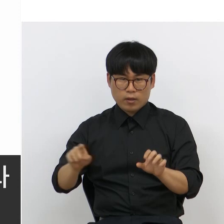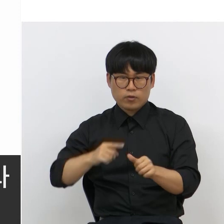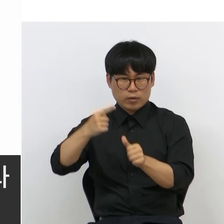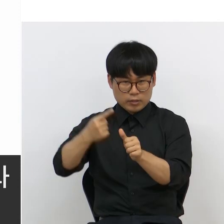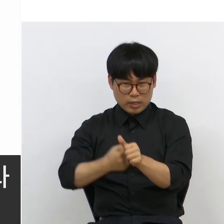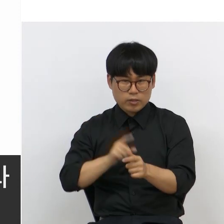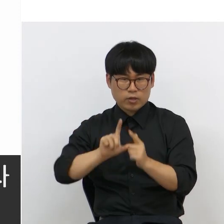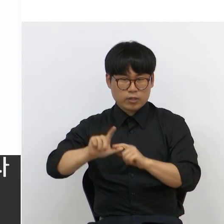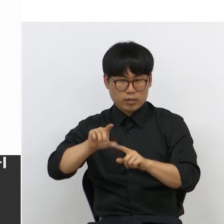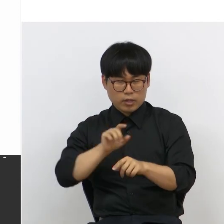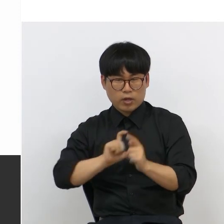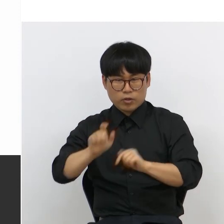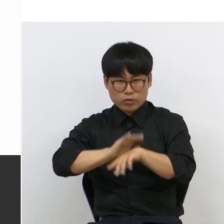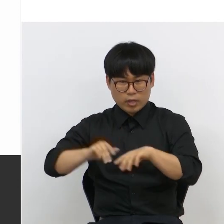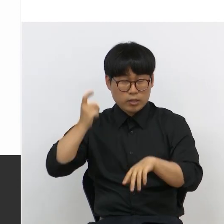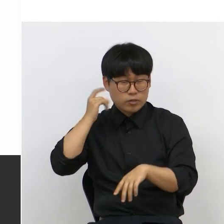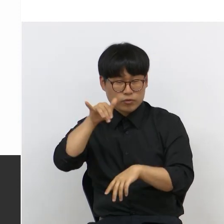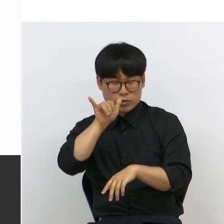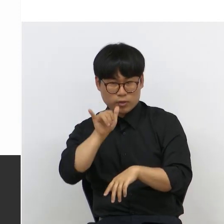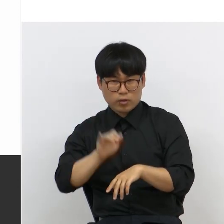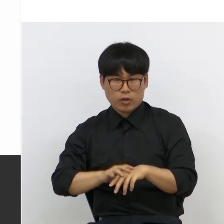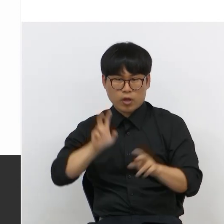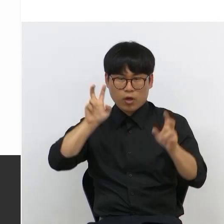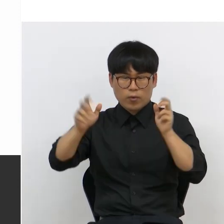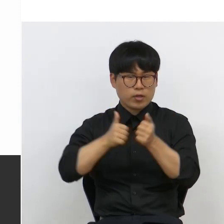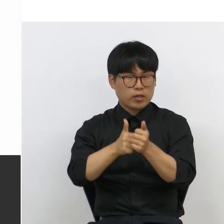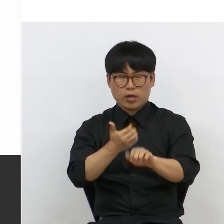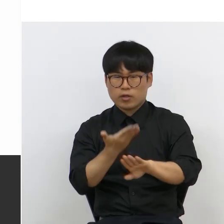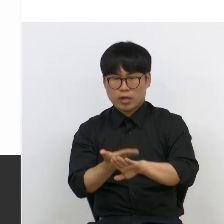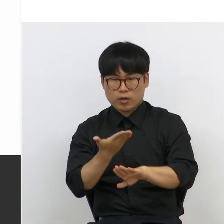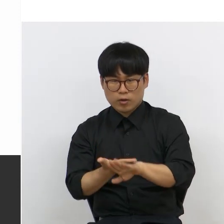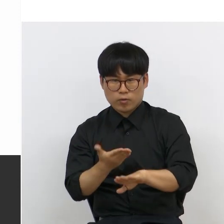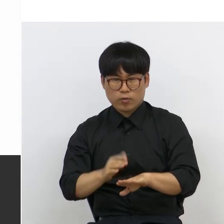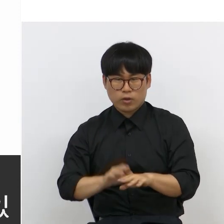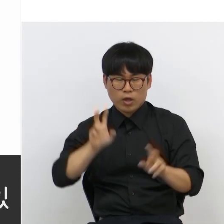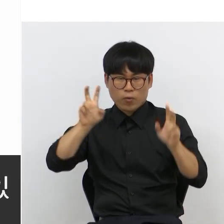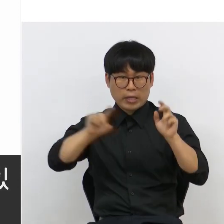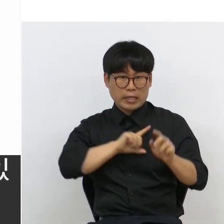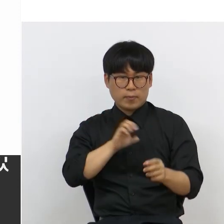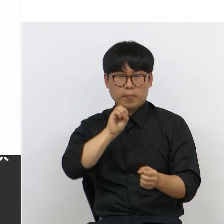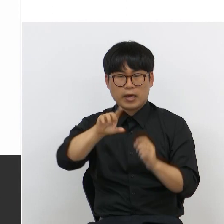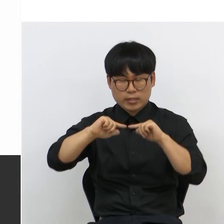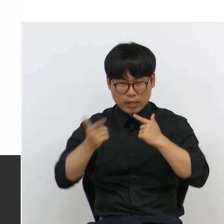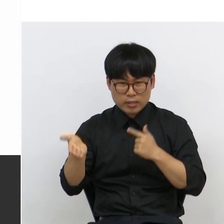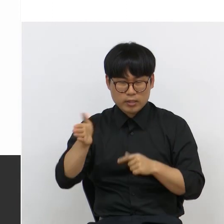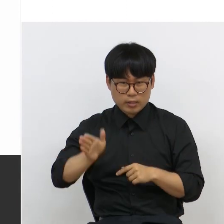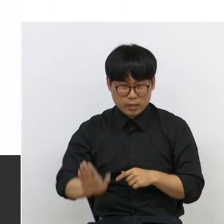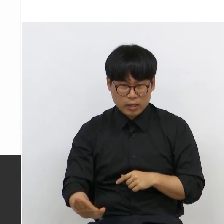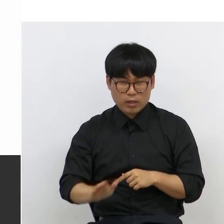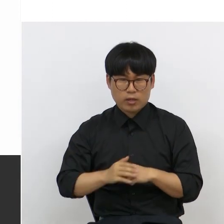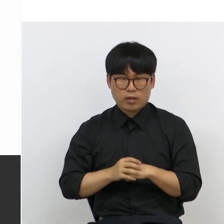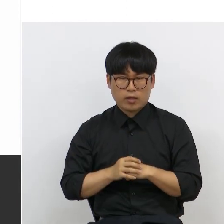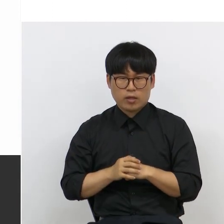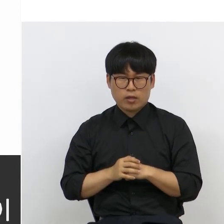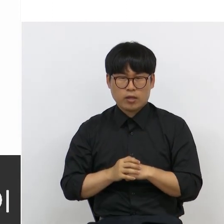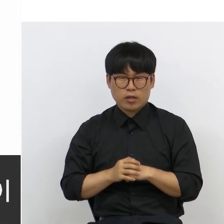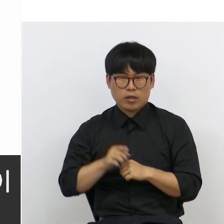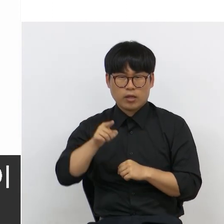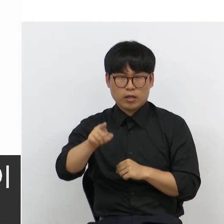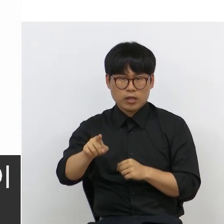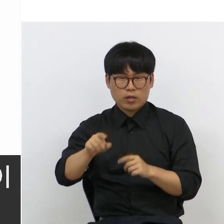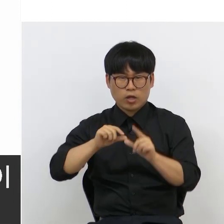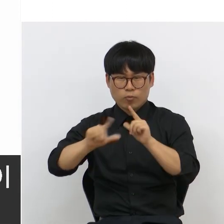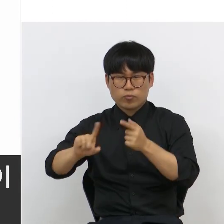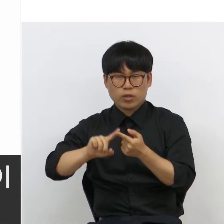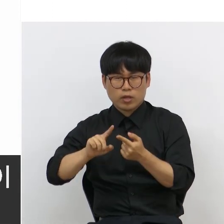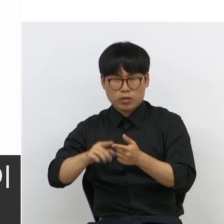회사별로 다 특징이 좀 더 있습니다. 제가 어느 회사가 어떤 방식을 쓴다고 말씀은 안 드리지만 이런 부분들에 대해서는 지금 많은 연구가